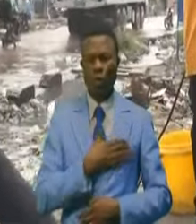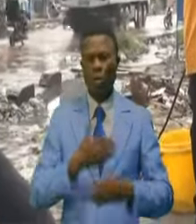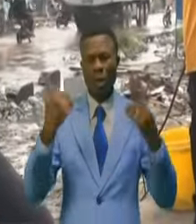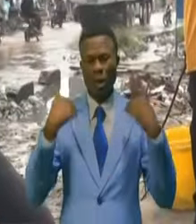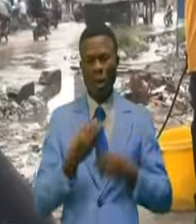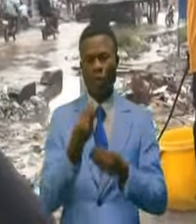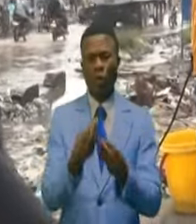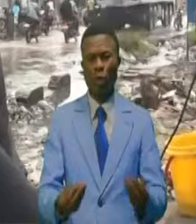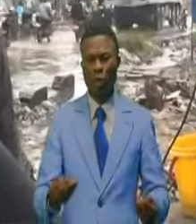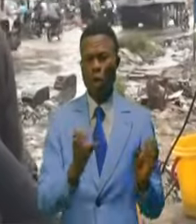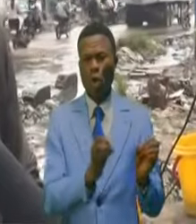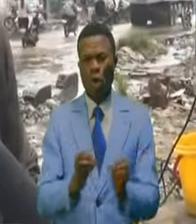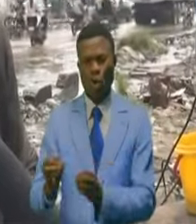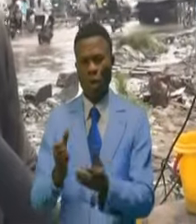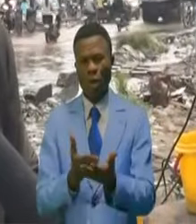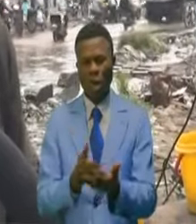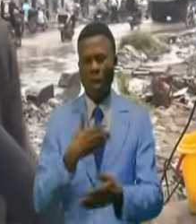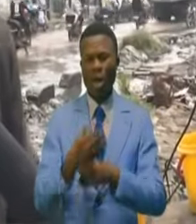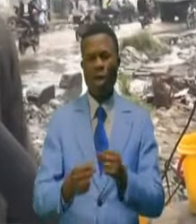de l'ordre dans le